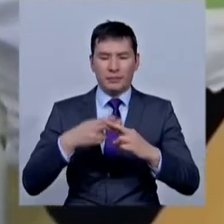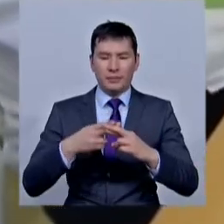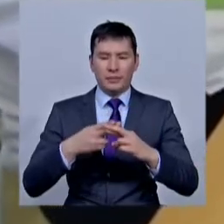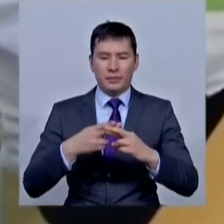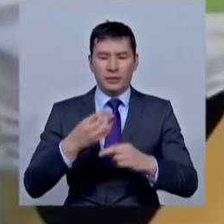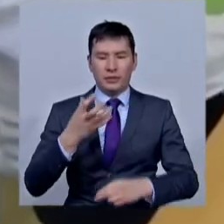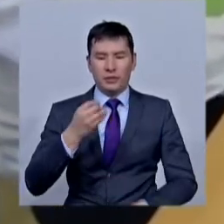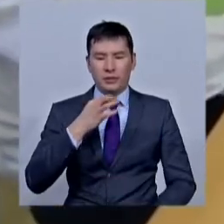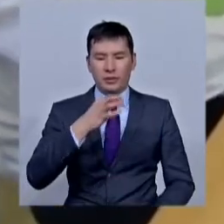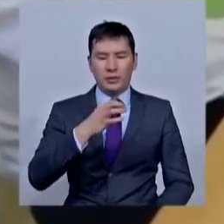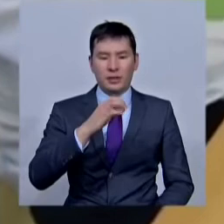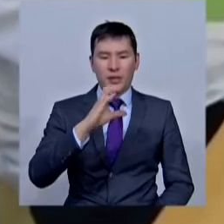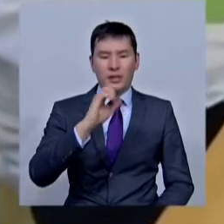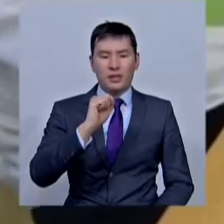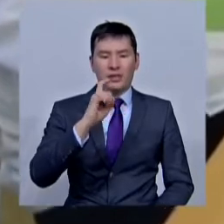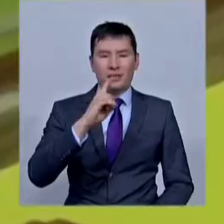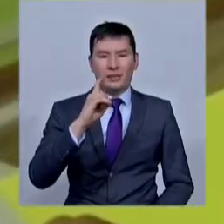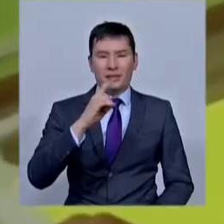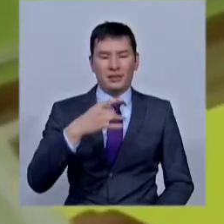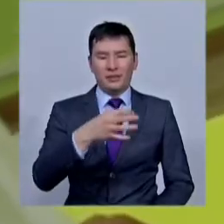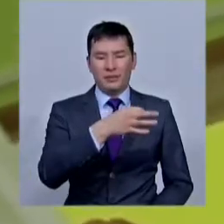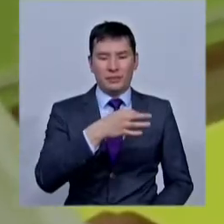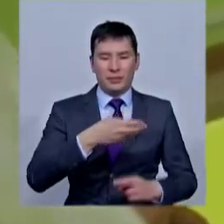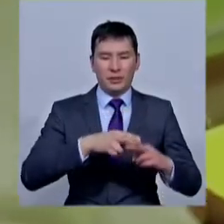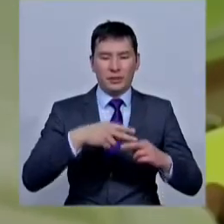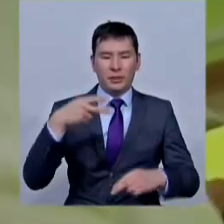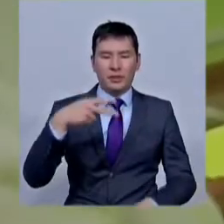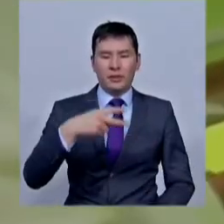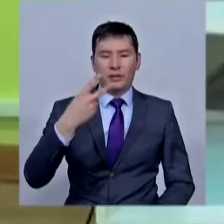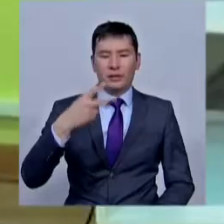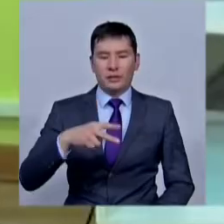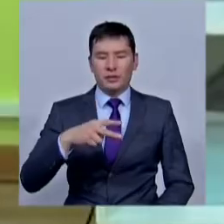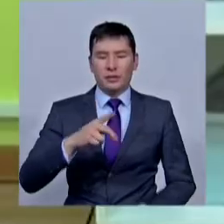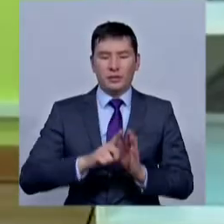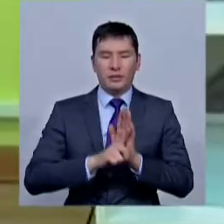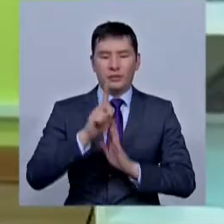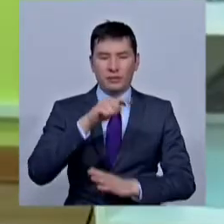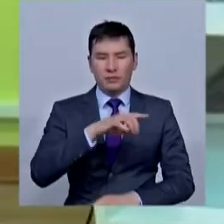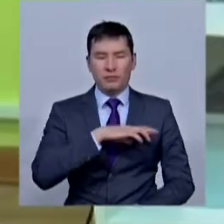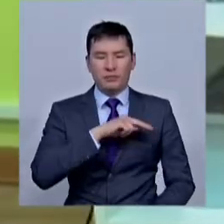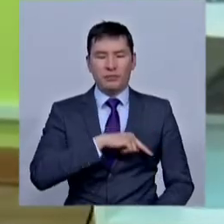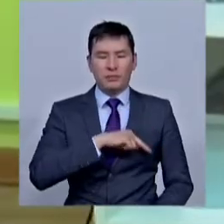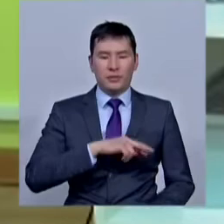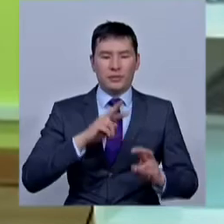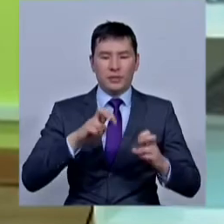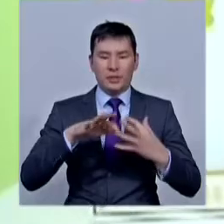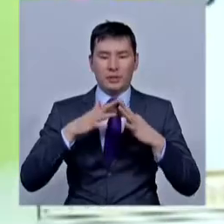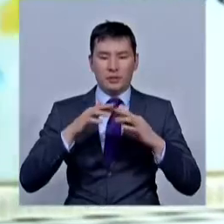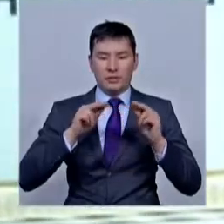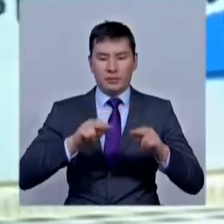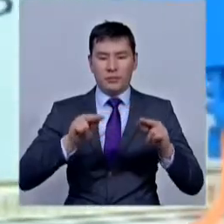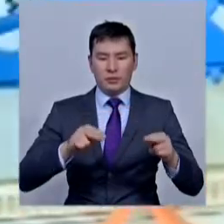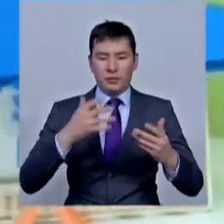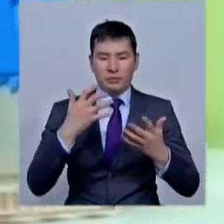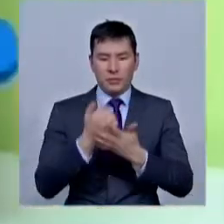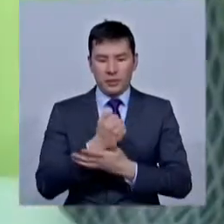керек, Сағыз орта мектебіндегі STEM лабораториясы 2020 жылдың қаңтар айынан бастап іске қосылған. Бұл ауыл мұғалімдерінің жеңісі мен